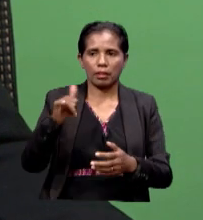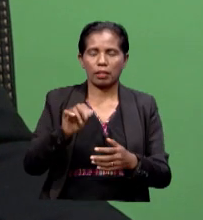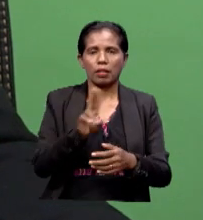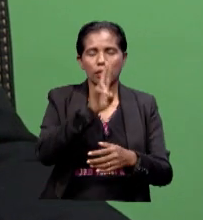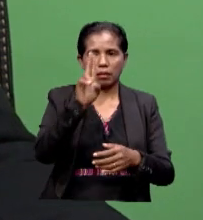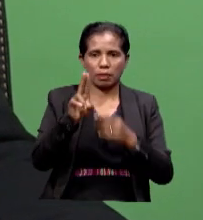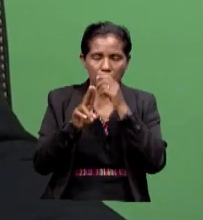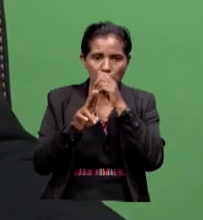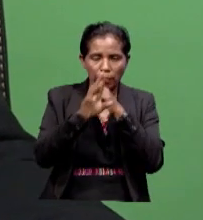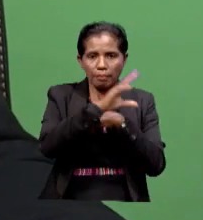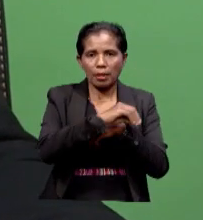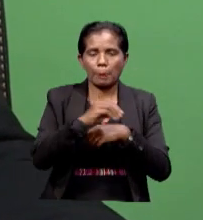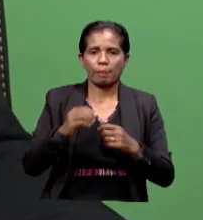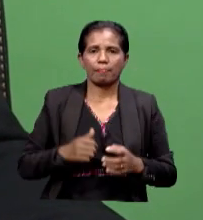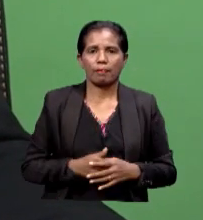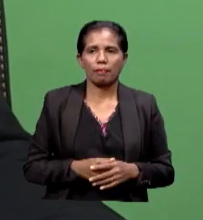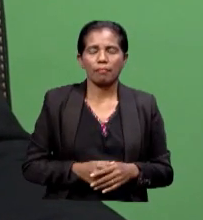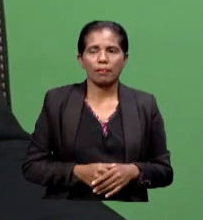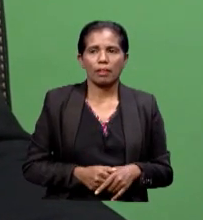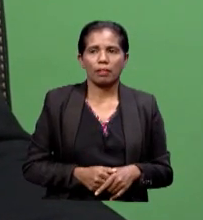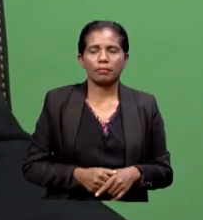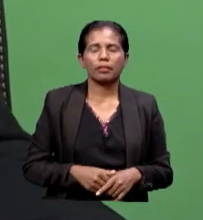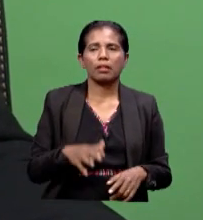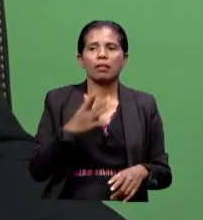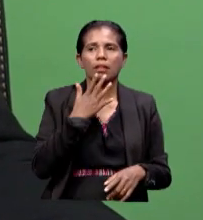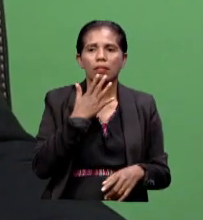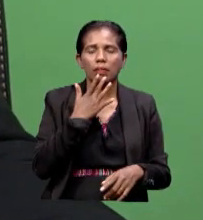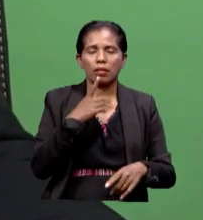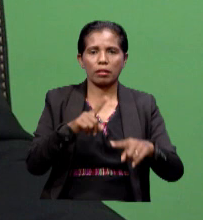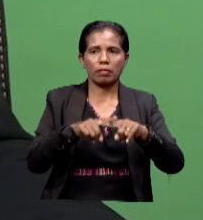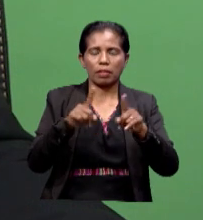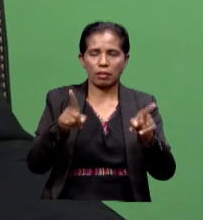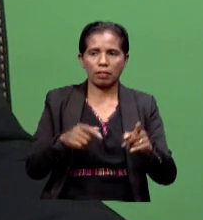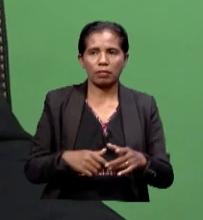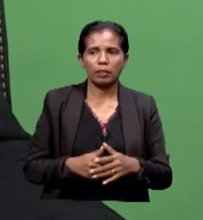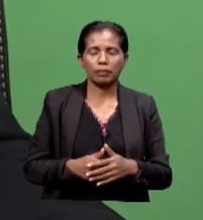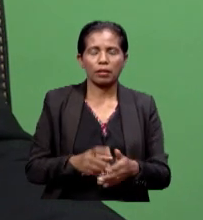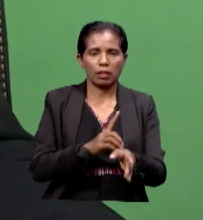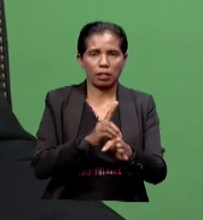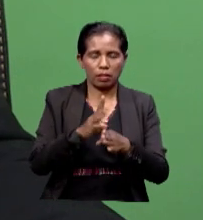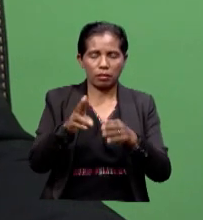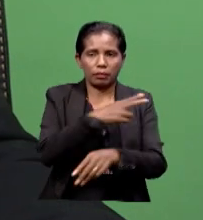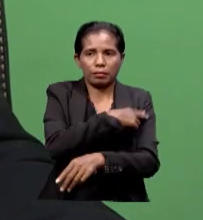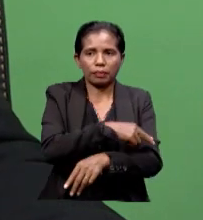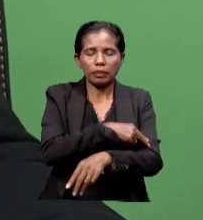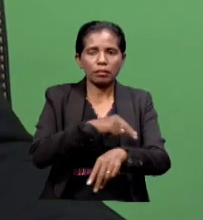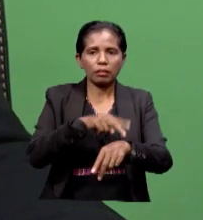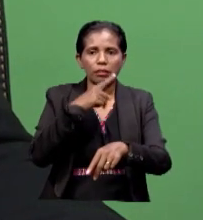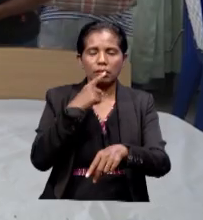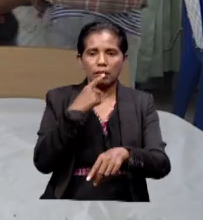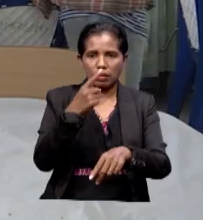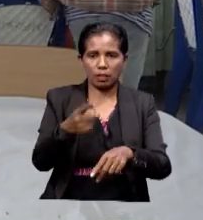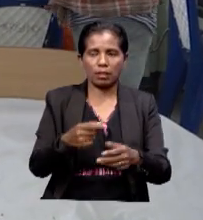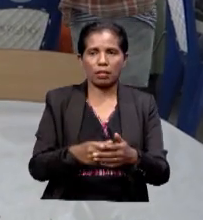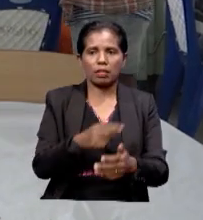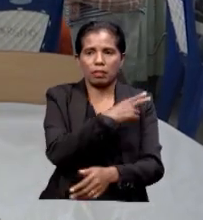uniforme kerjer ke nia kor mak zves lahanesa. Direktur Klinik Hospital Nasional Guido Valdares ne informa Hospital Nasional